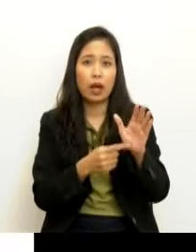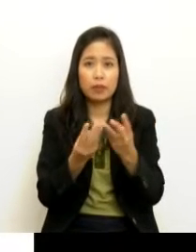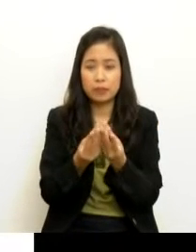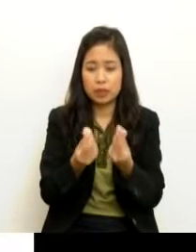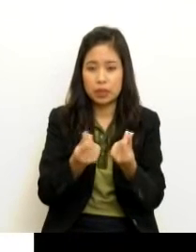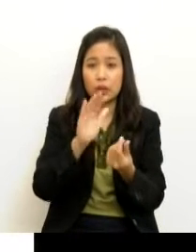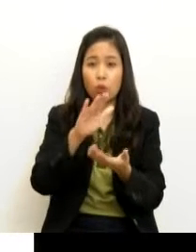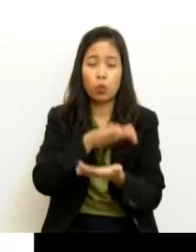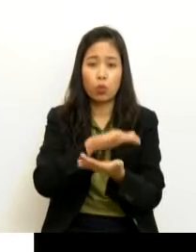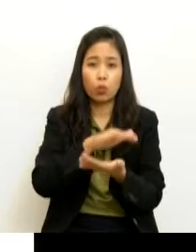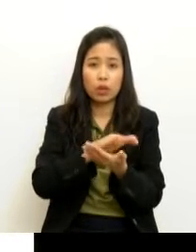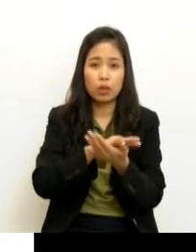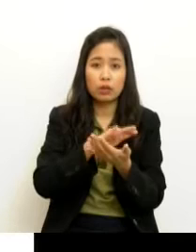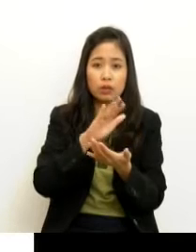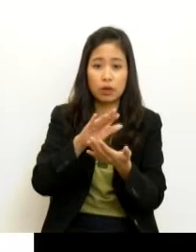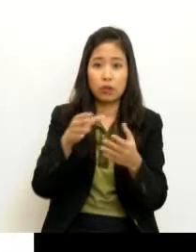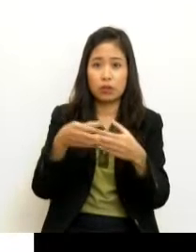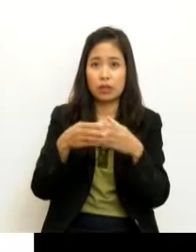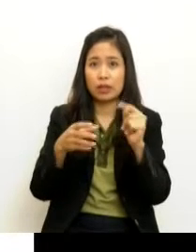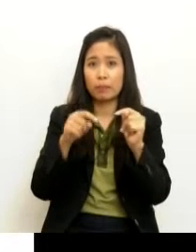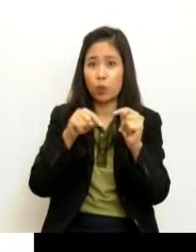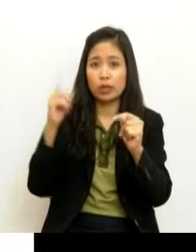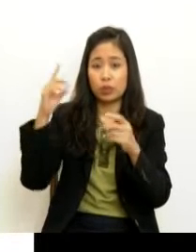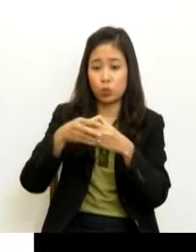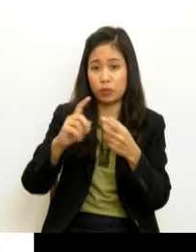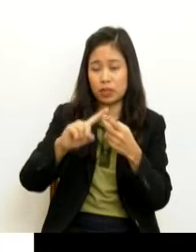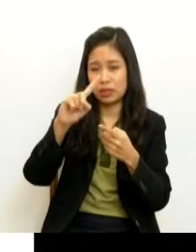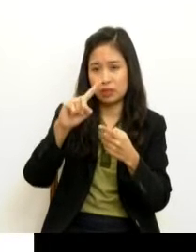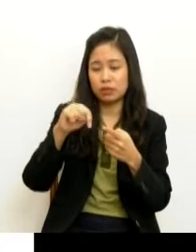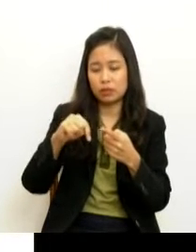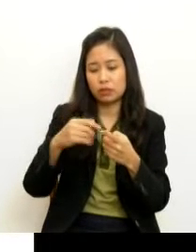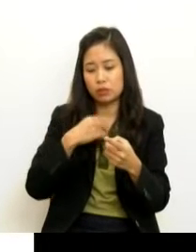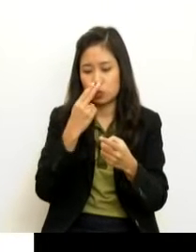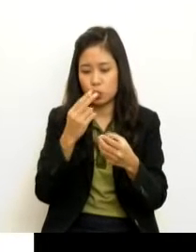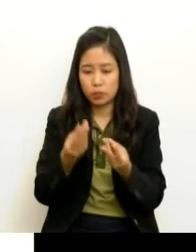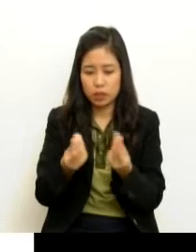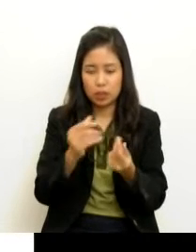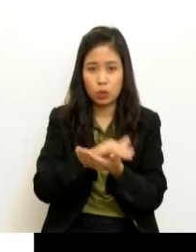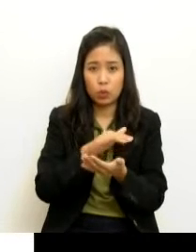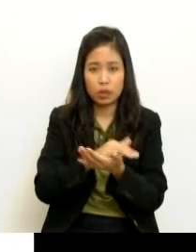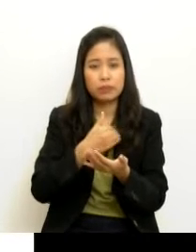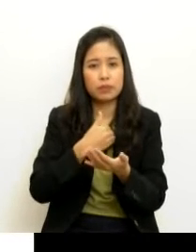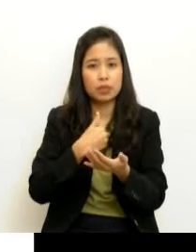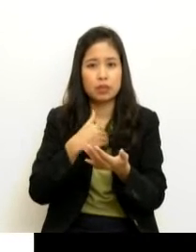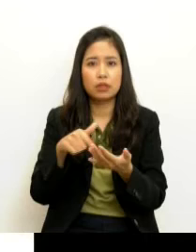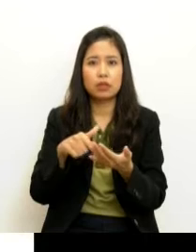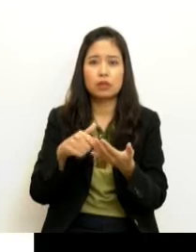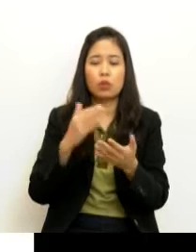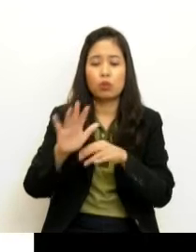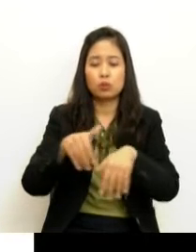งเรียนเนี่ยถ้ามาเรียนรวมกันที่ป่าคอกแล้วโรงเรียนอื่นก็จะทำเป็นแหล่งเรียนรู้ของชุมช